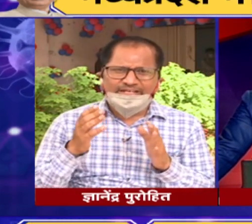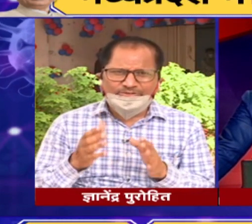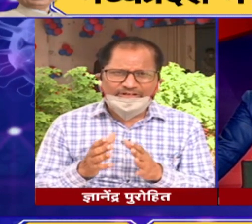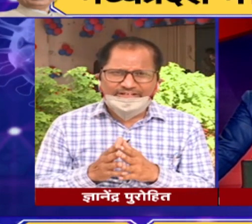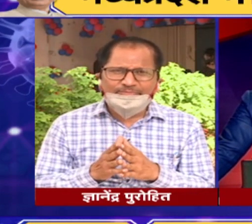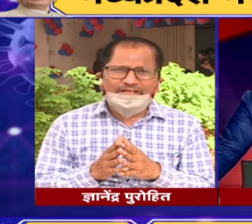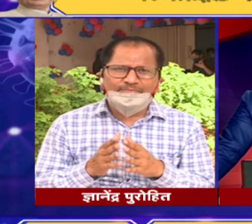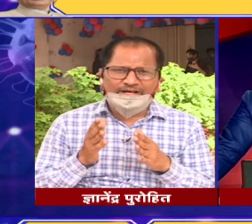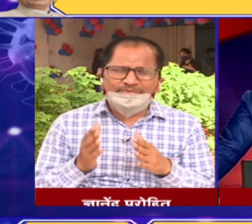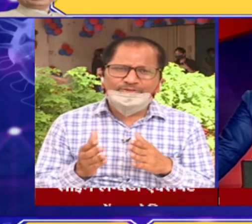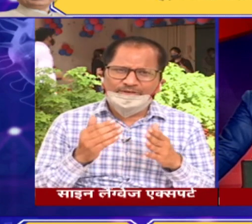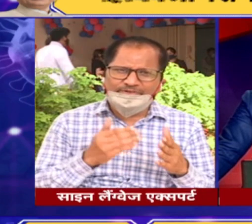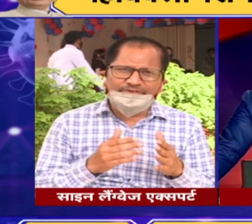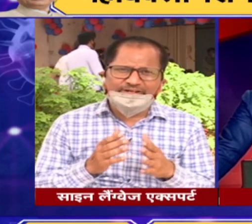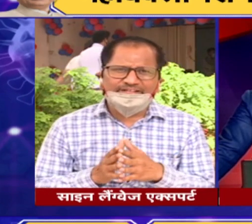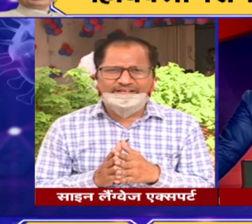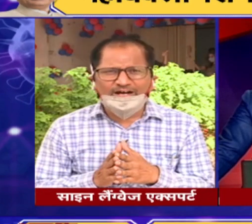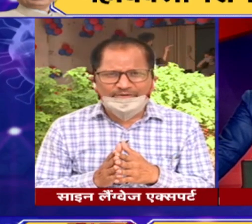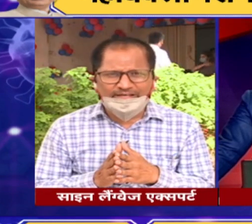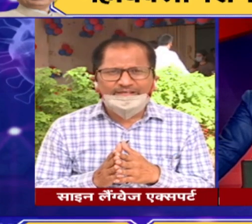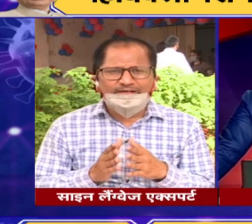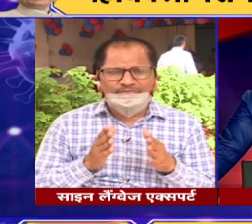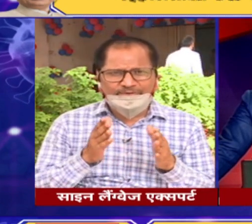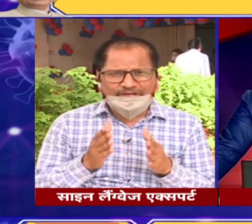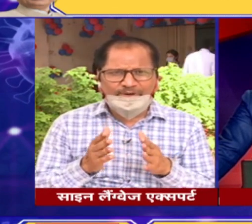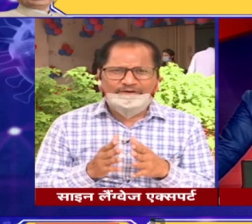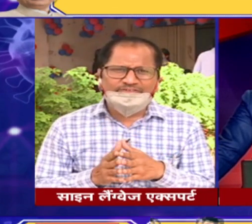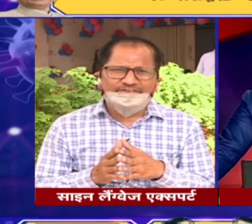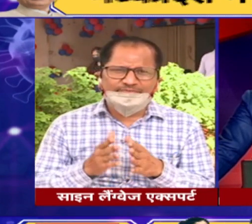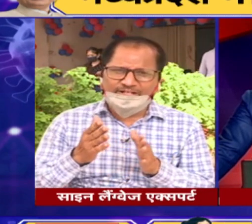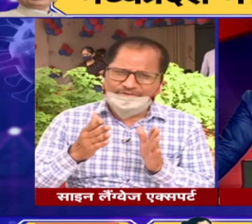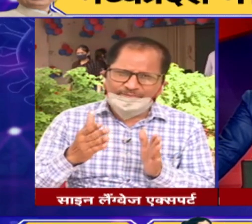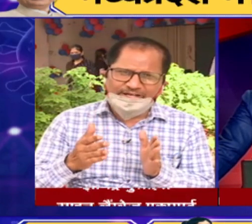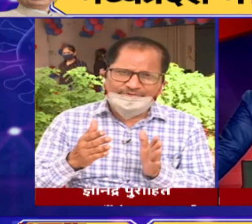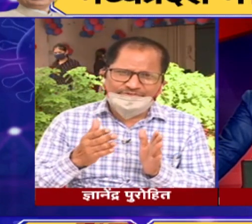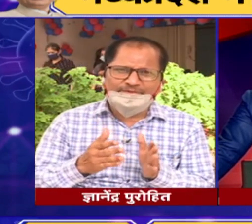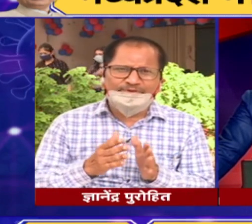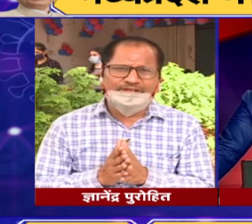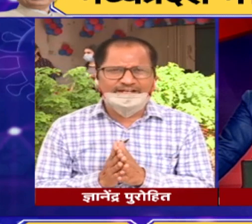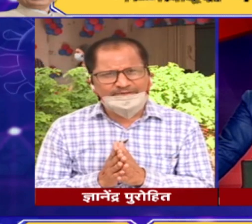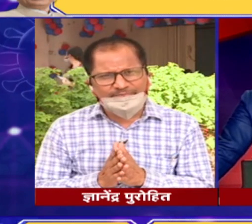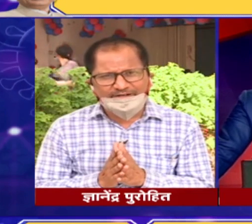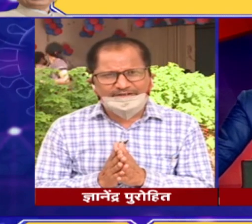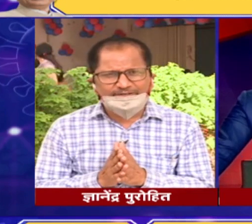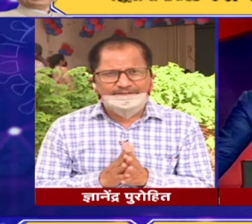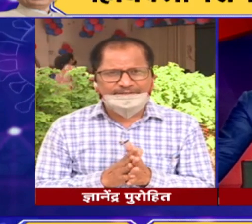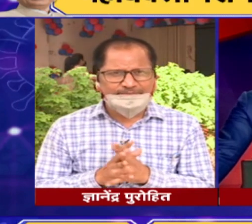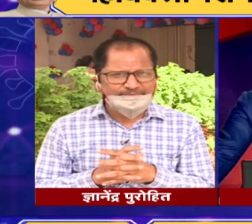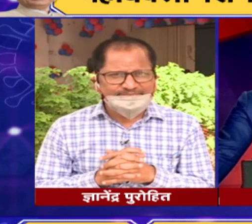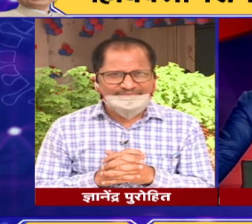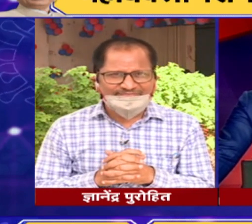जी सर, ये इंदौर जिले में है, अरविंदो के पीछे बरदरी गांव है, स्थान पर पावर कौन स्टेशन सा है, उसके पास MPV का लैंड